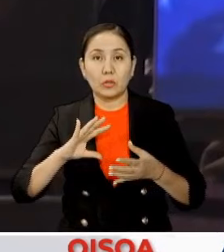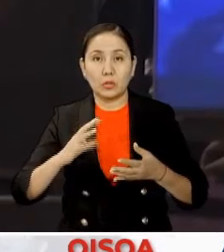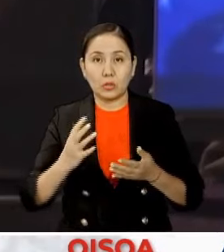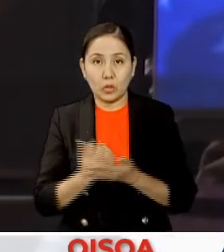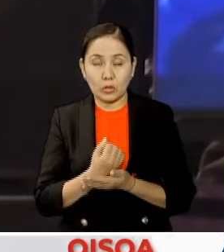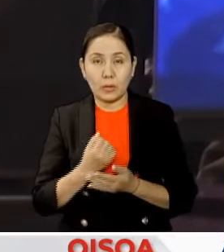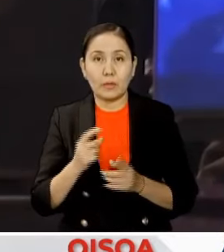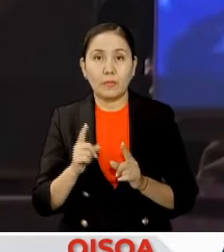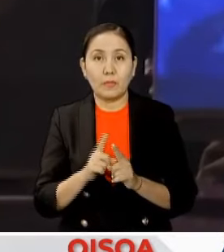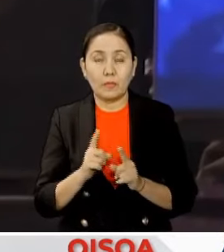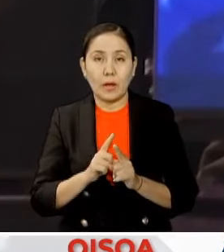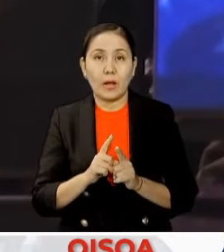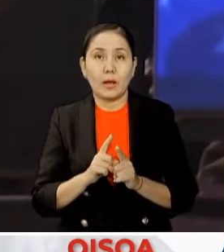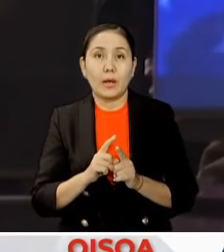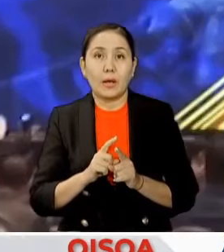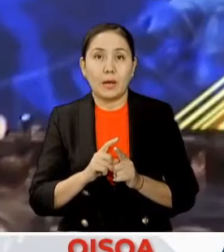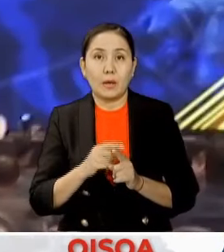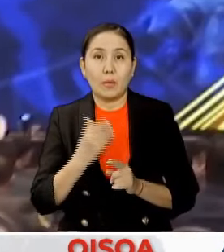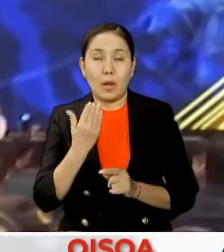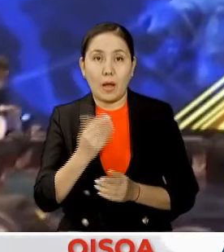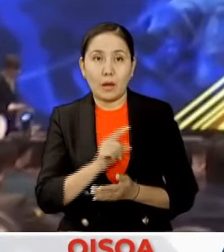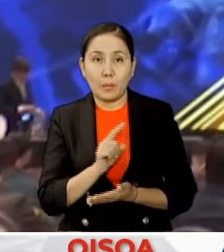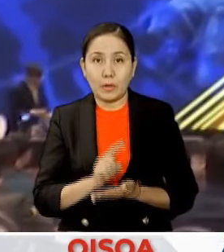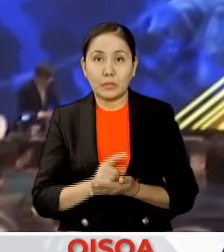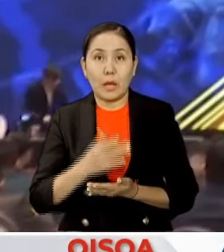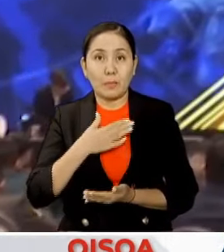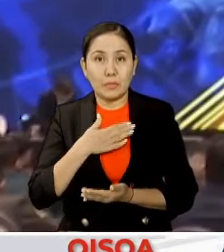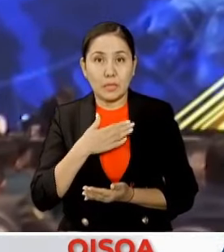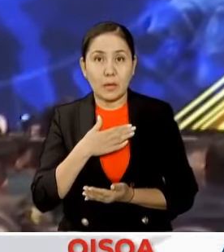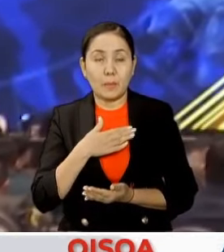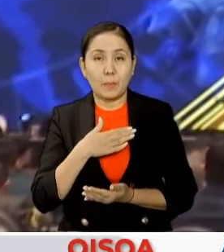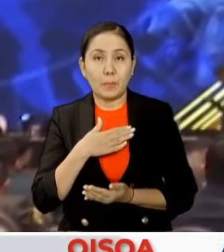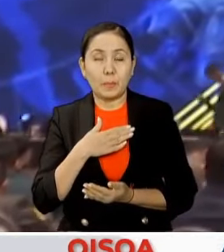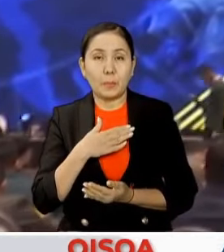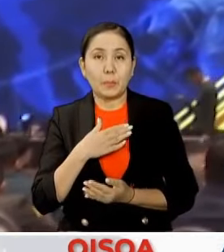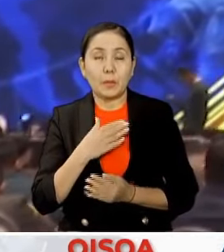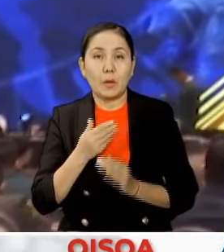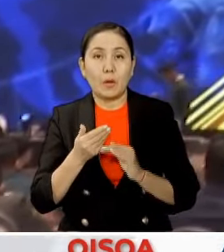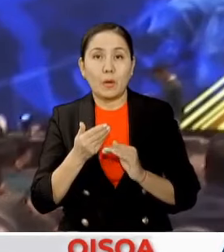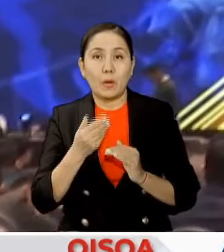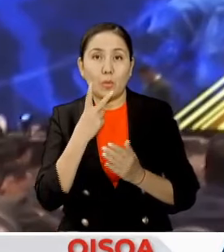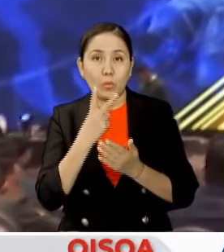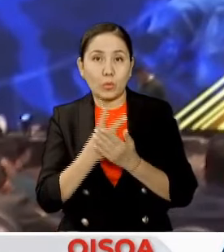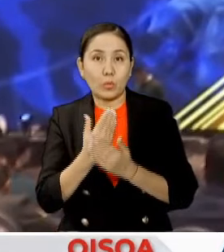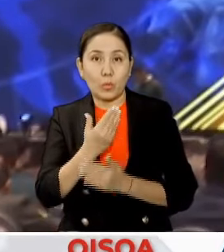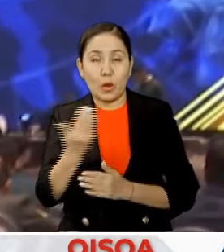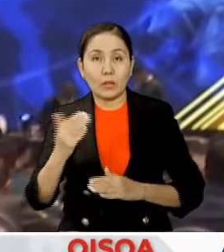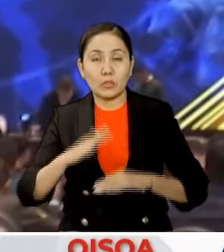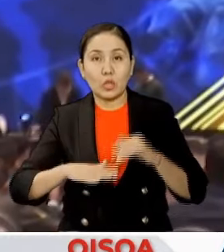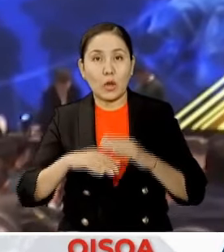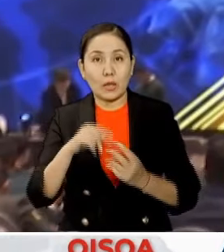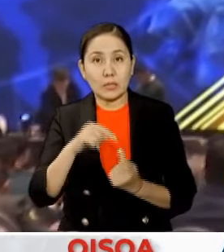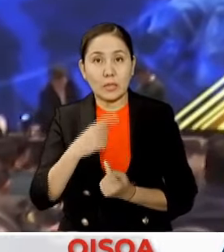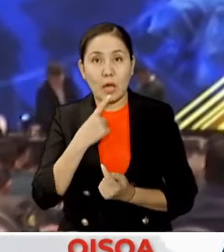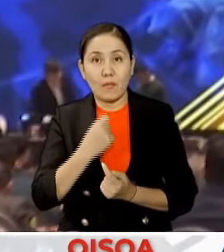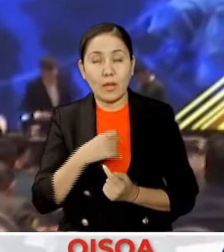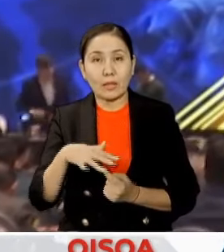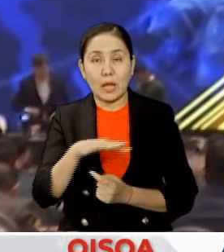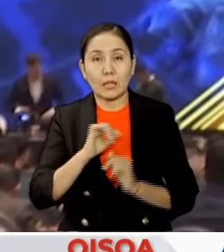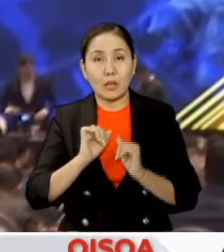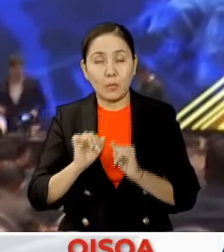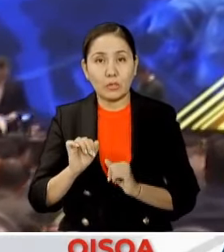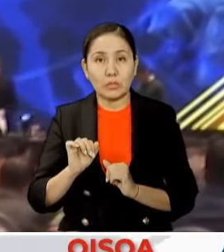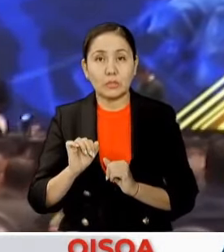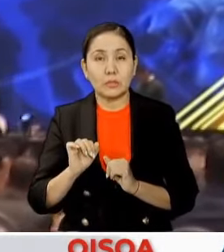platformasini yaratishdan iborat. Albatta, biza bugungi 36 savolda aynan ularni sohasiga, ya'ni vatan himoyachilari,